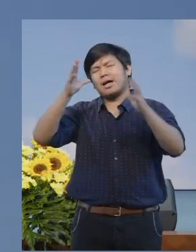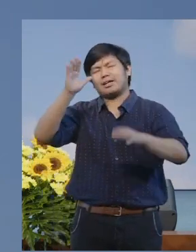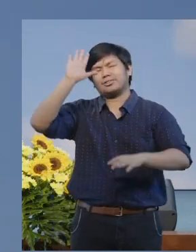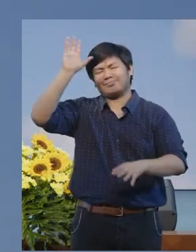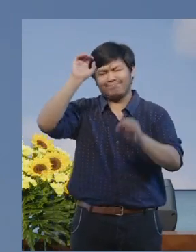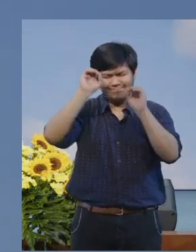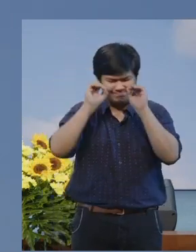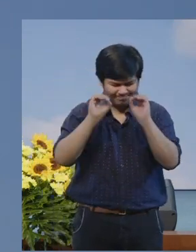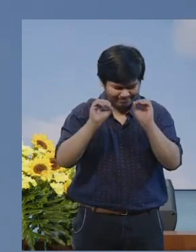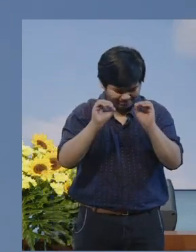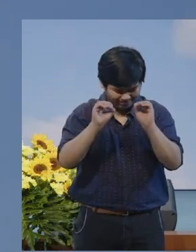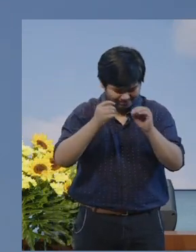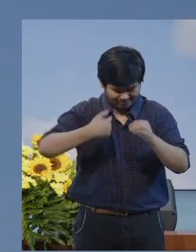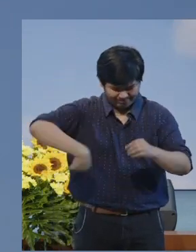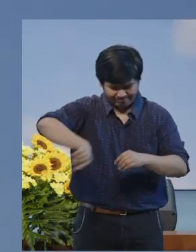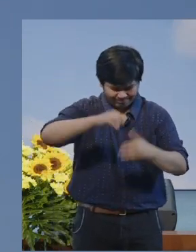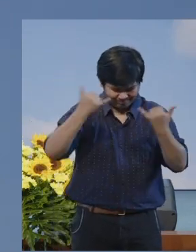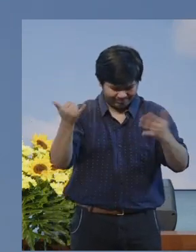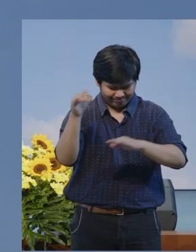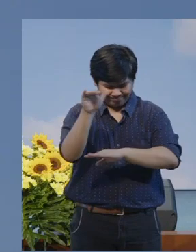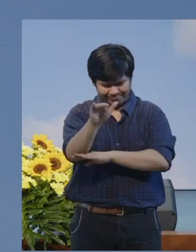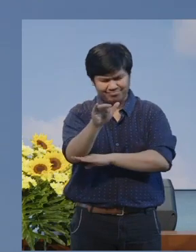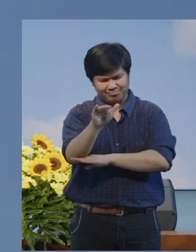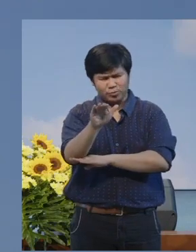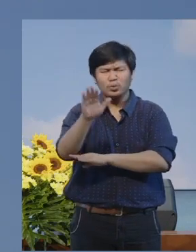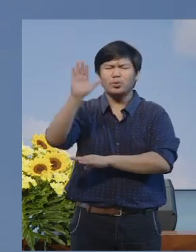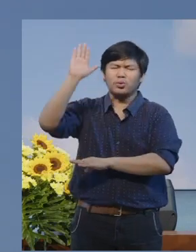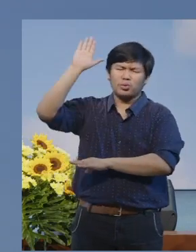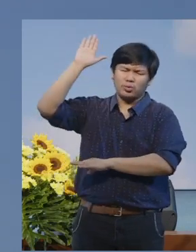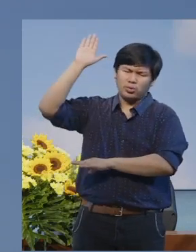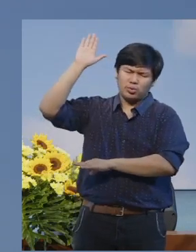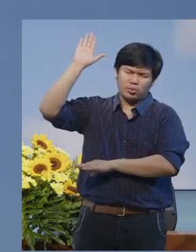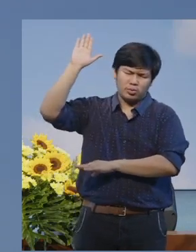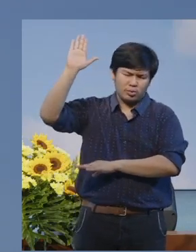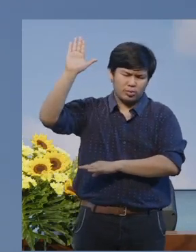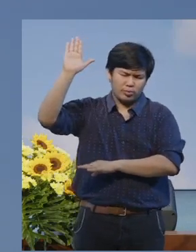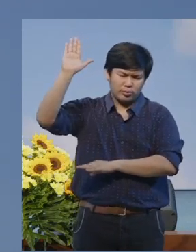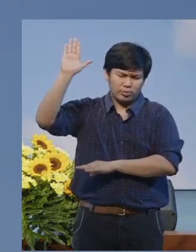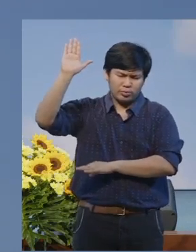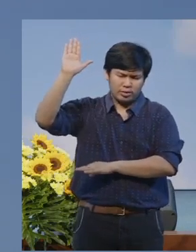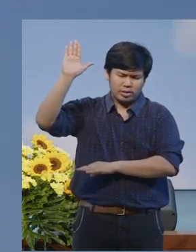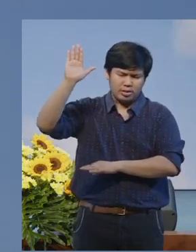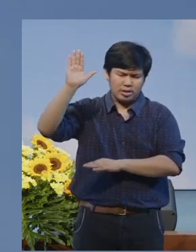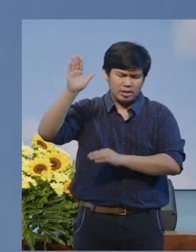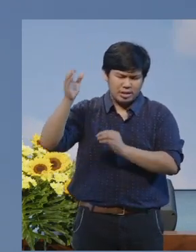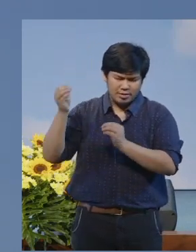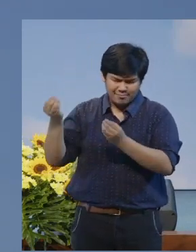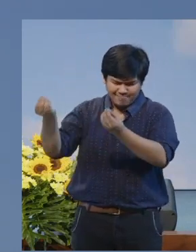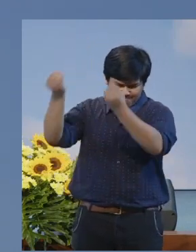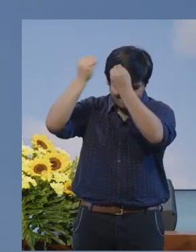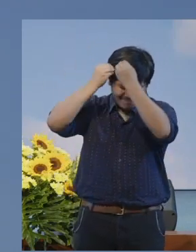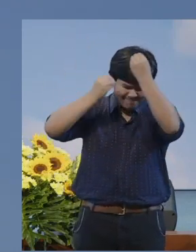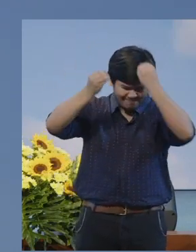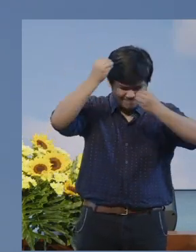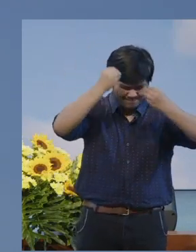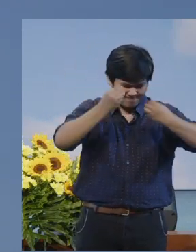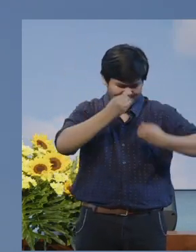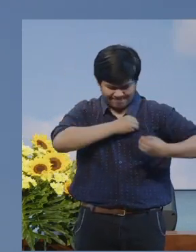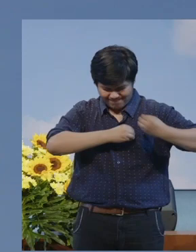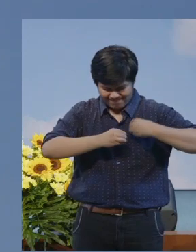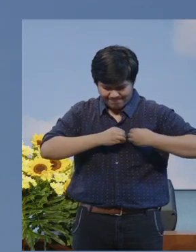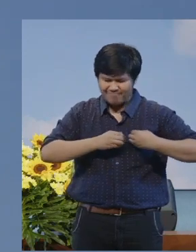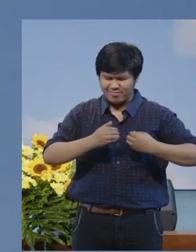turo sa amin sa hapong ito. Kayo po ang magpatimo nito sa aming mga puso't